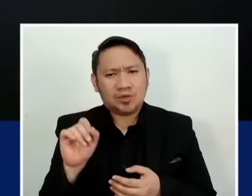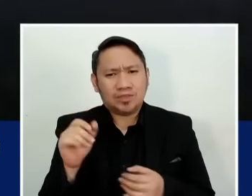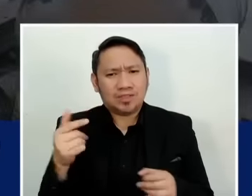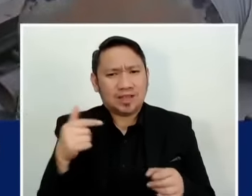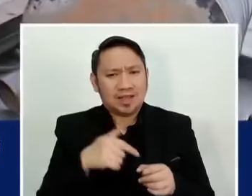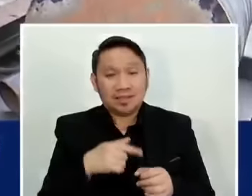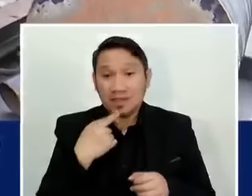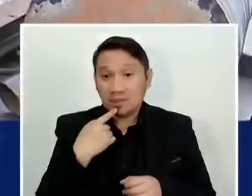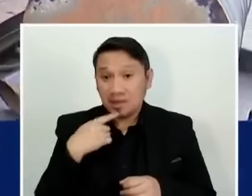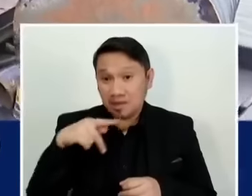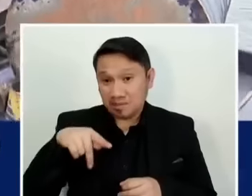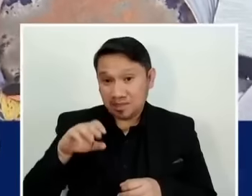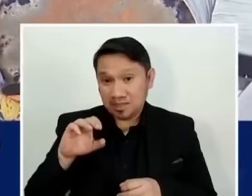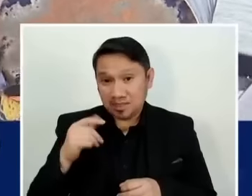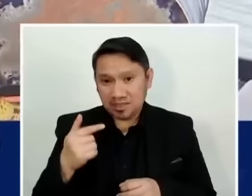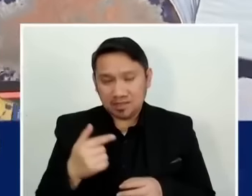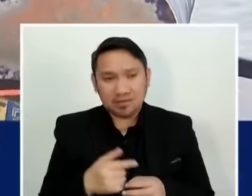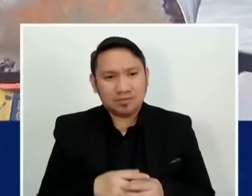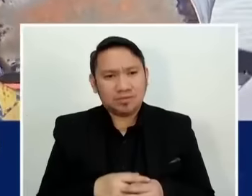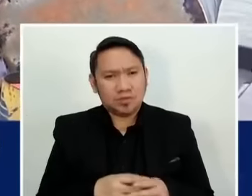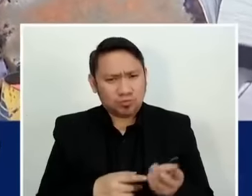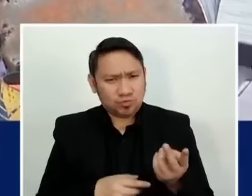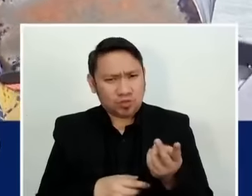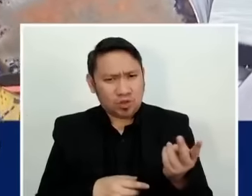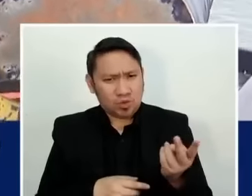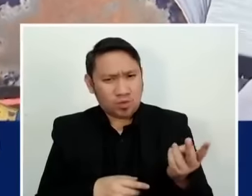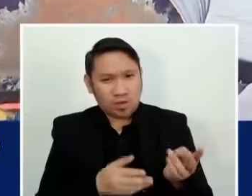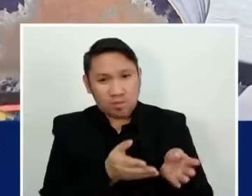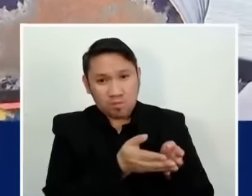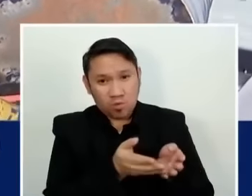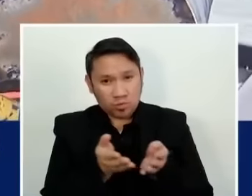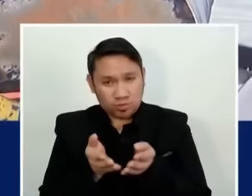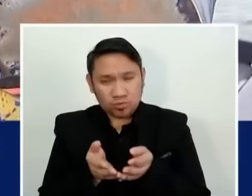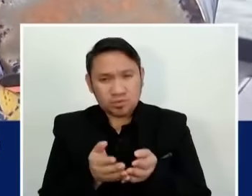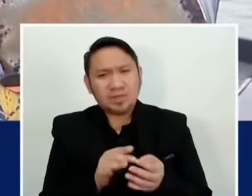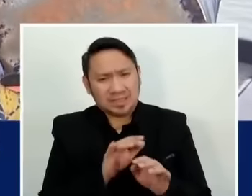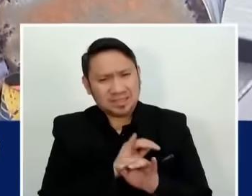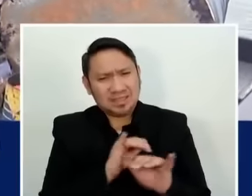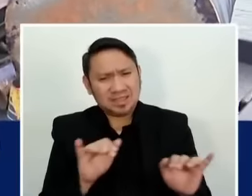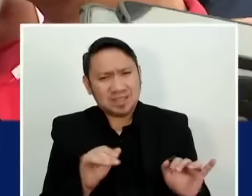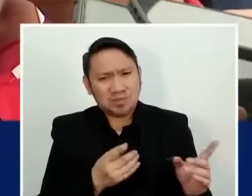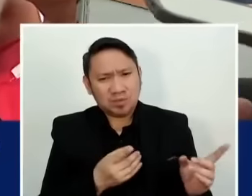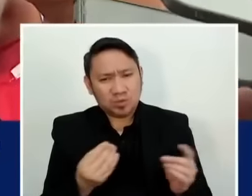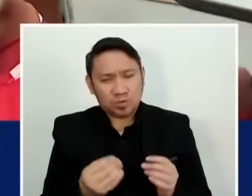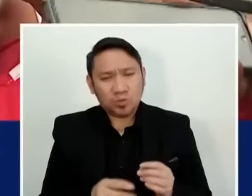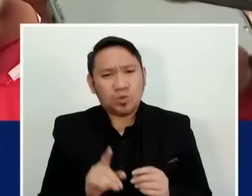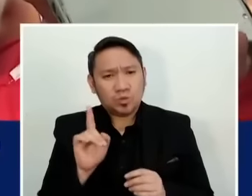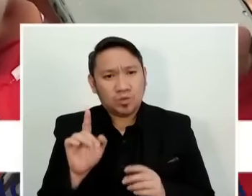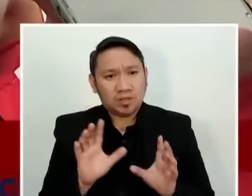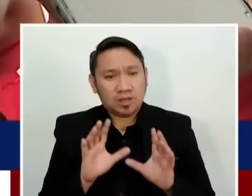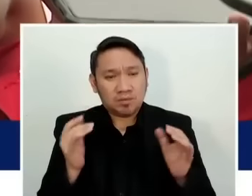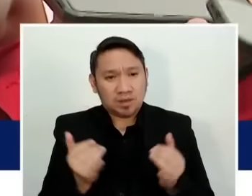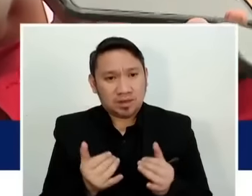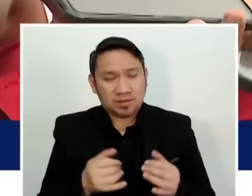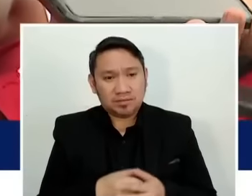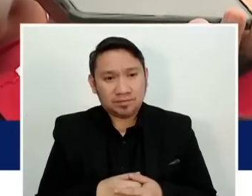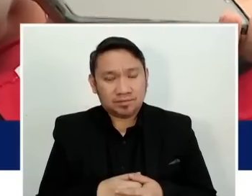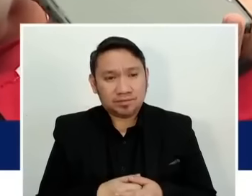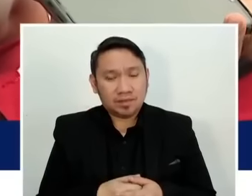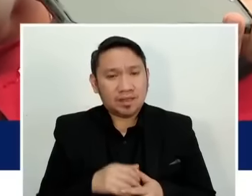Guard, iisa ang modus ng 2 barko na nadiskubring galing din sa iisang kumpanya. Naka-encounter sila ng isang